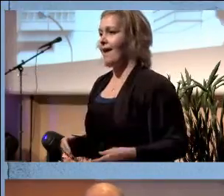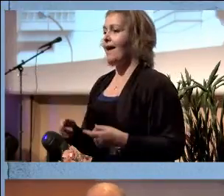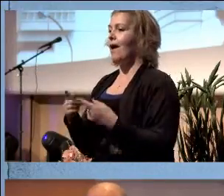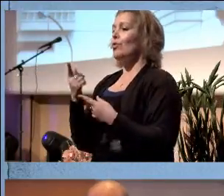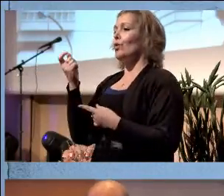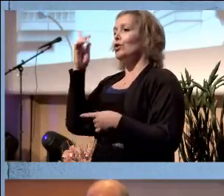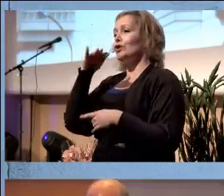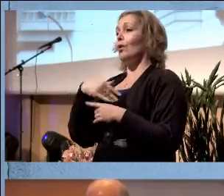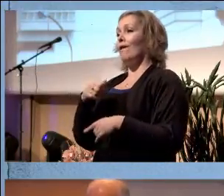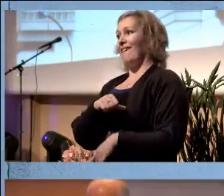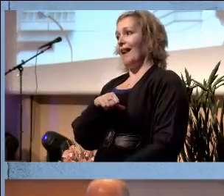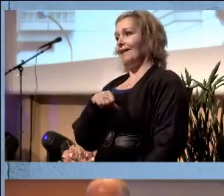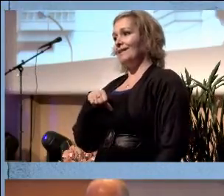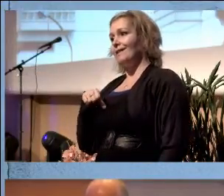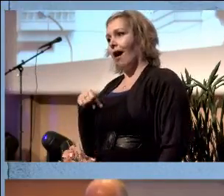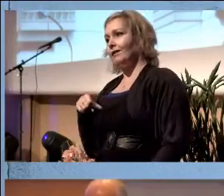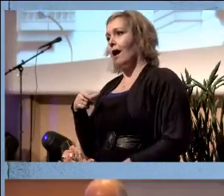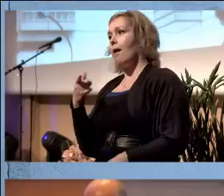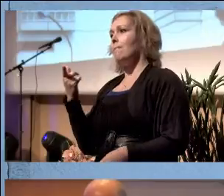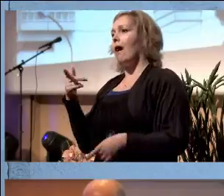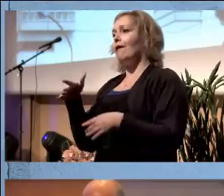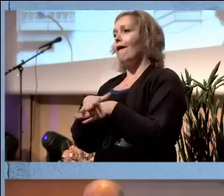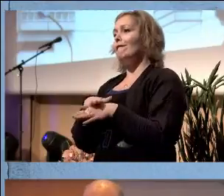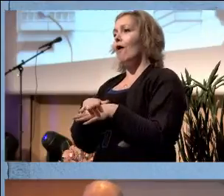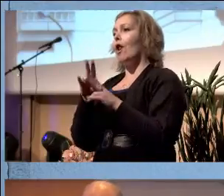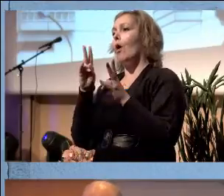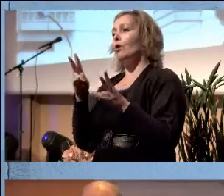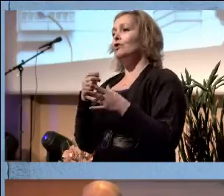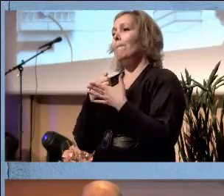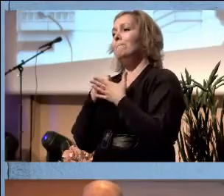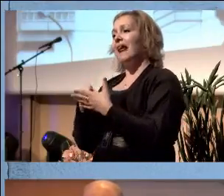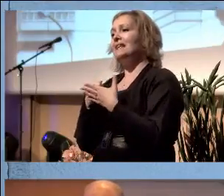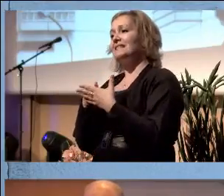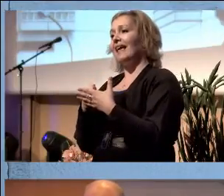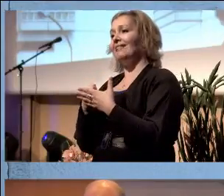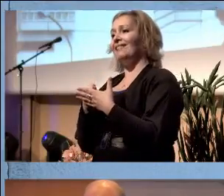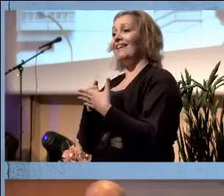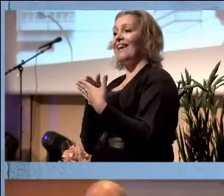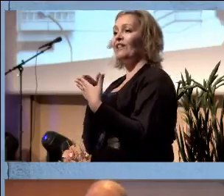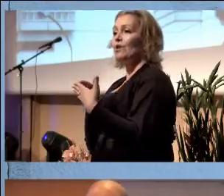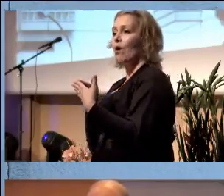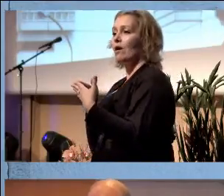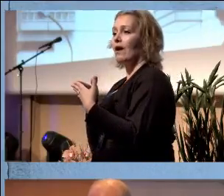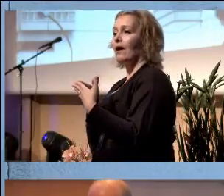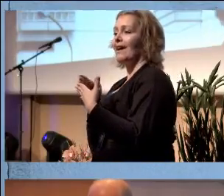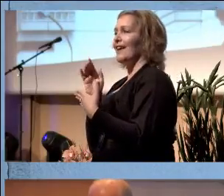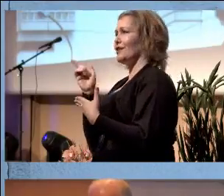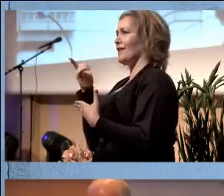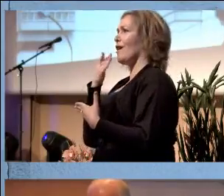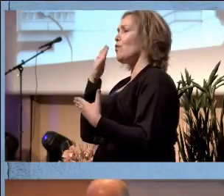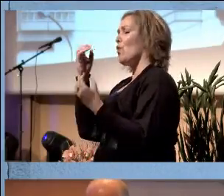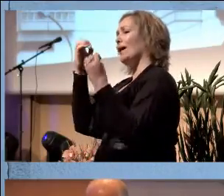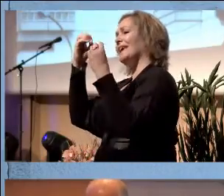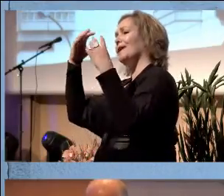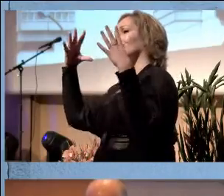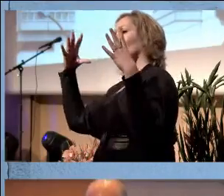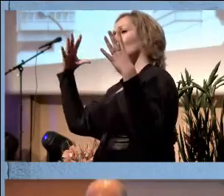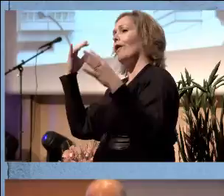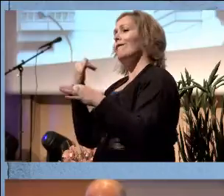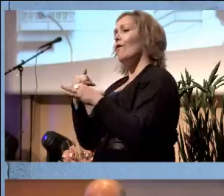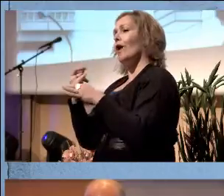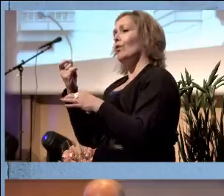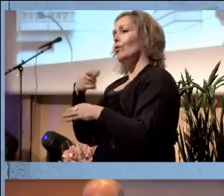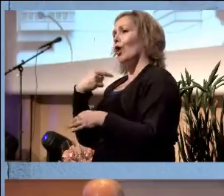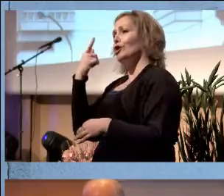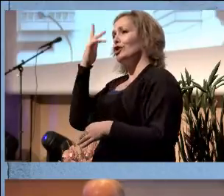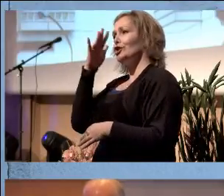Mange syns det går sakte, og mange føler seg kanskje også presset opp i et hjørne. Jeg syns det var en god illustrasjon for hvordan noen